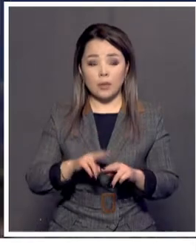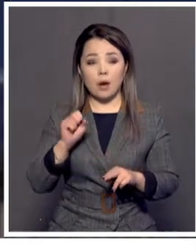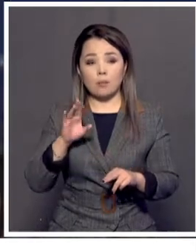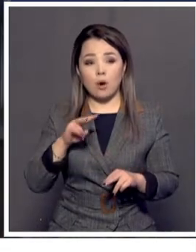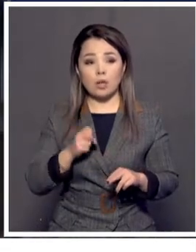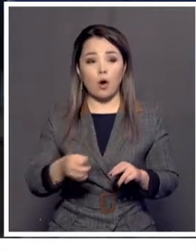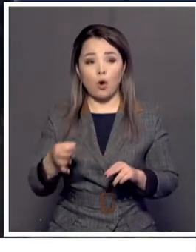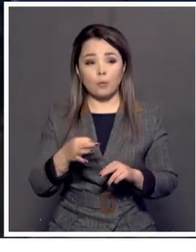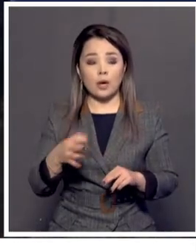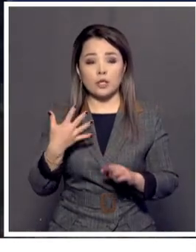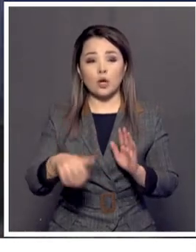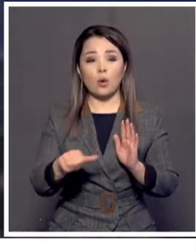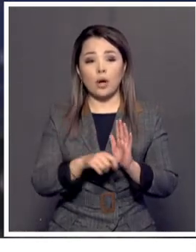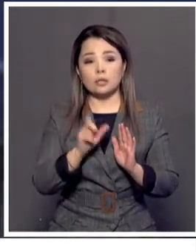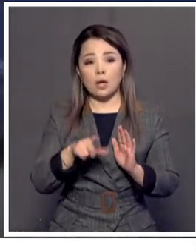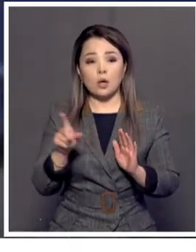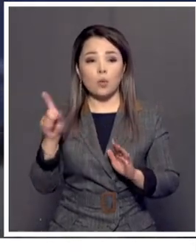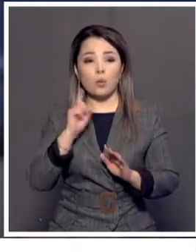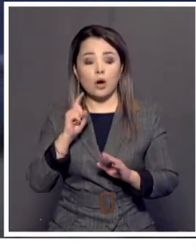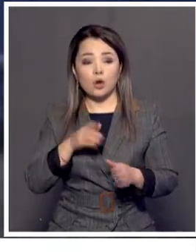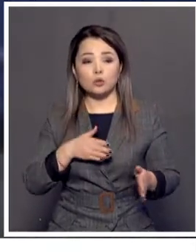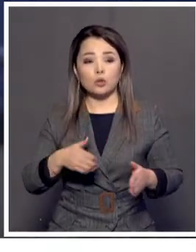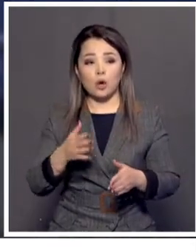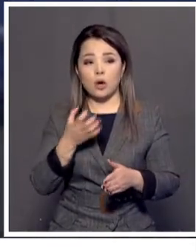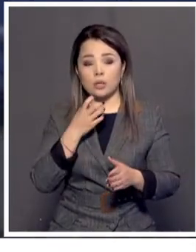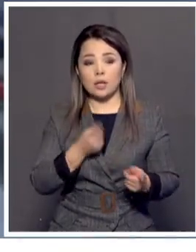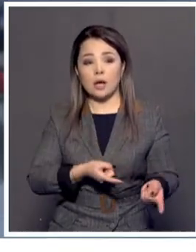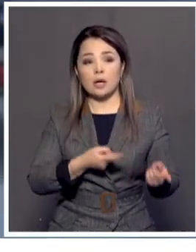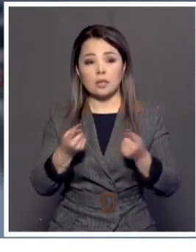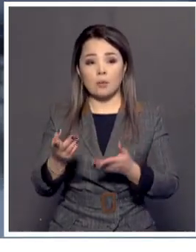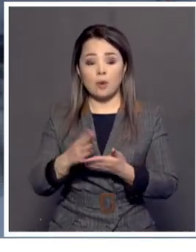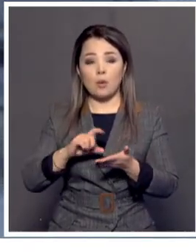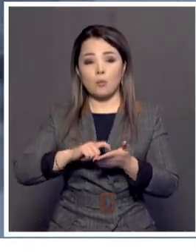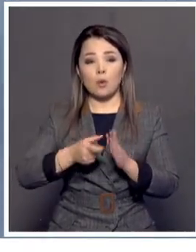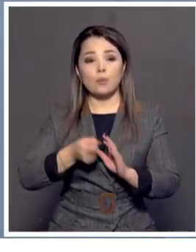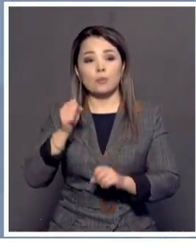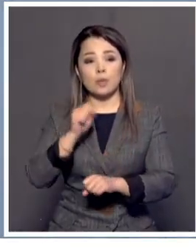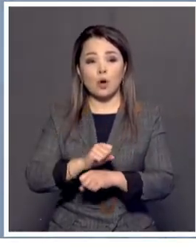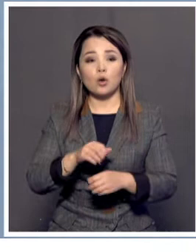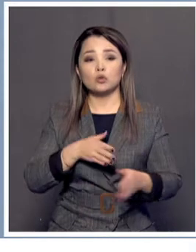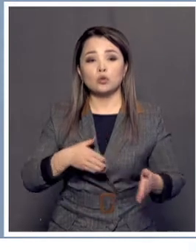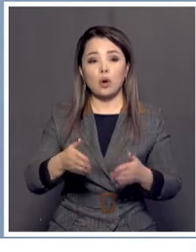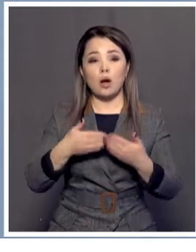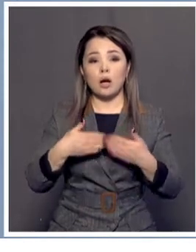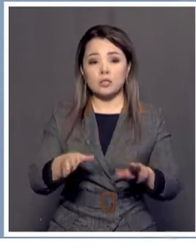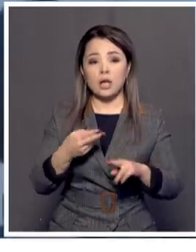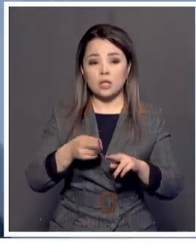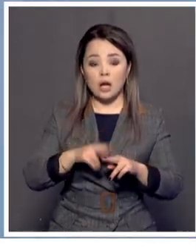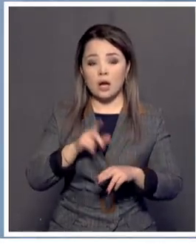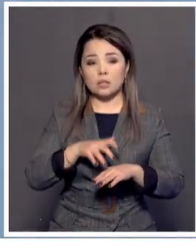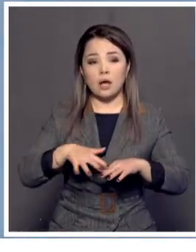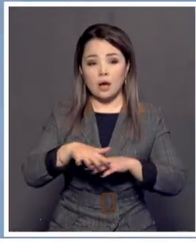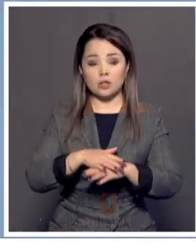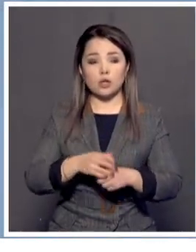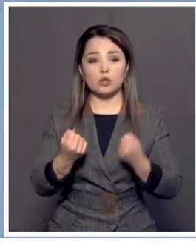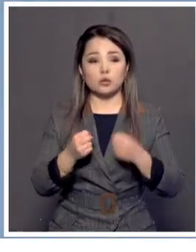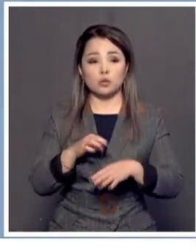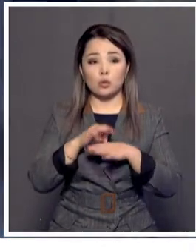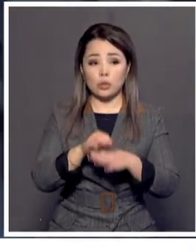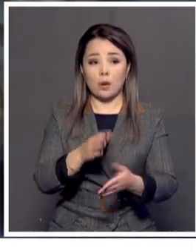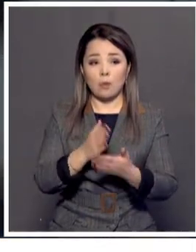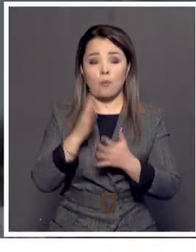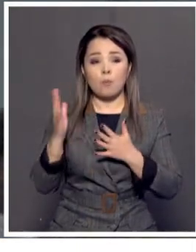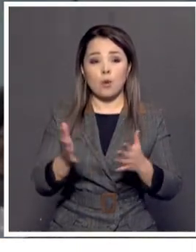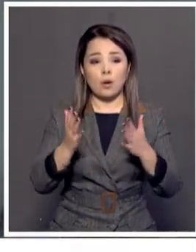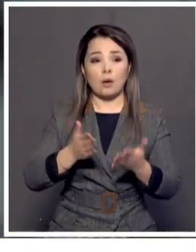Ақмола облысында 56 адам уақытша жылыны орталықтарына жайғасты. Олары блок бекеттерде жолдың ашылуын күткен жолаушылар мен жүргізушілер. Боранға байланысты